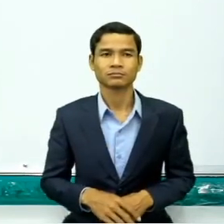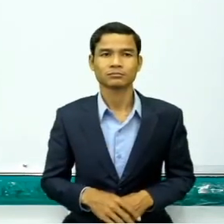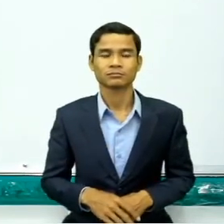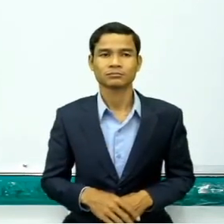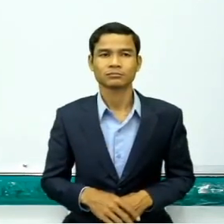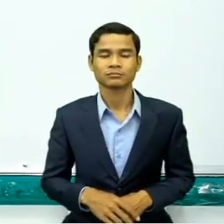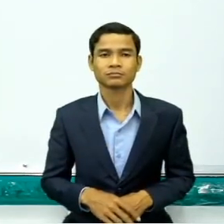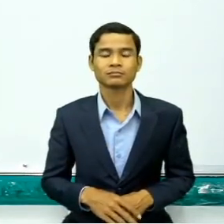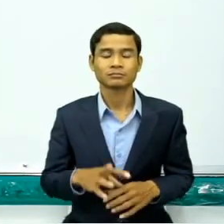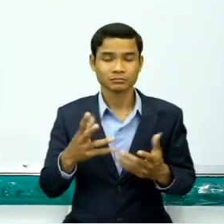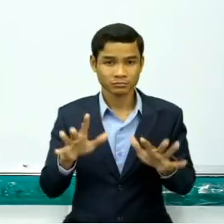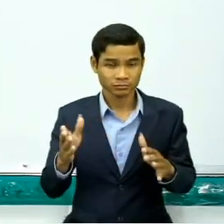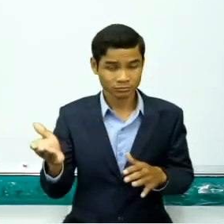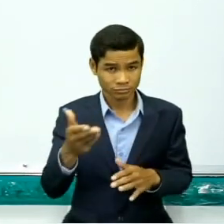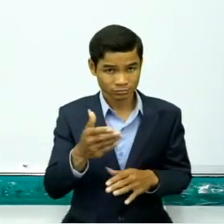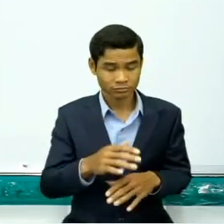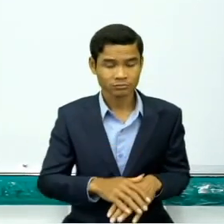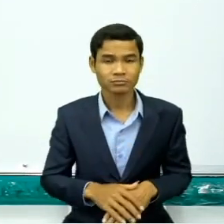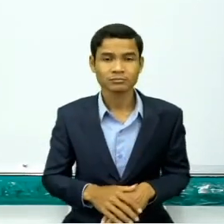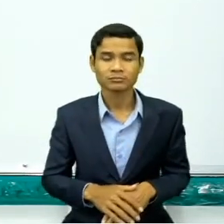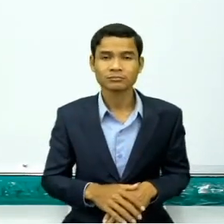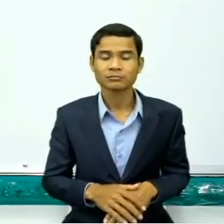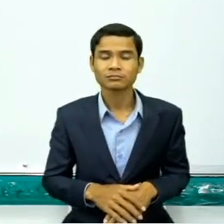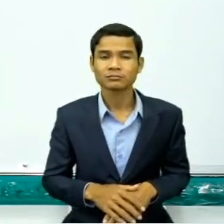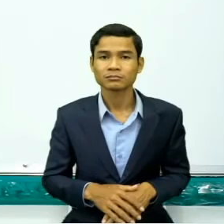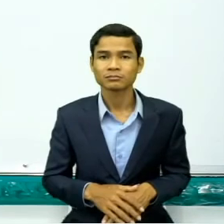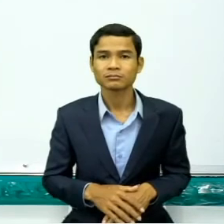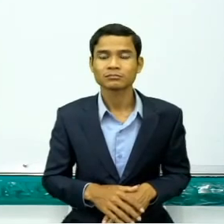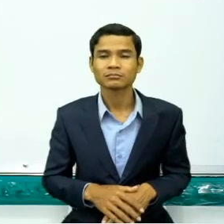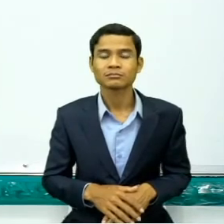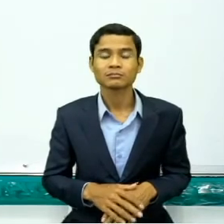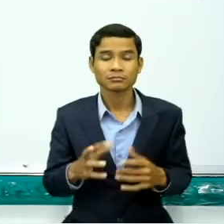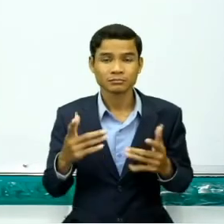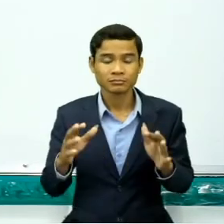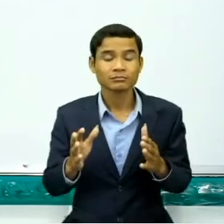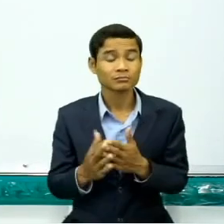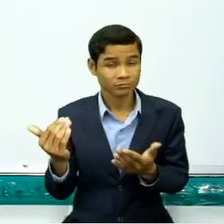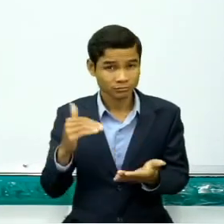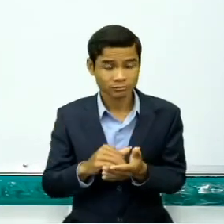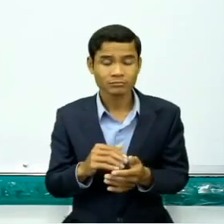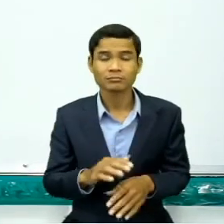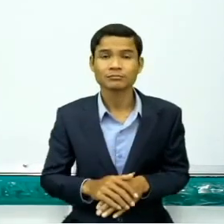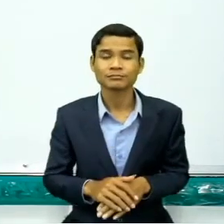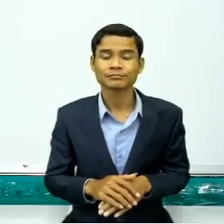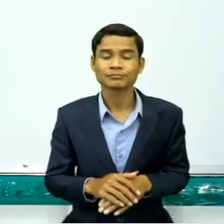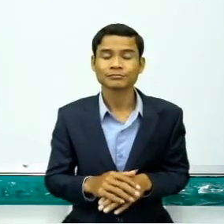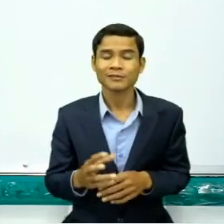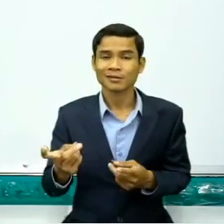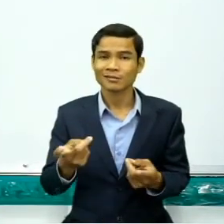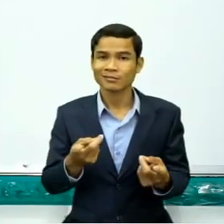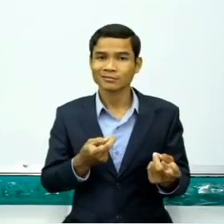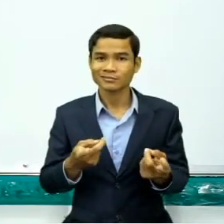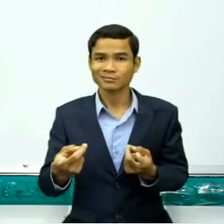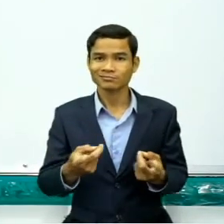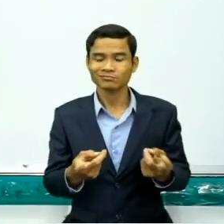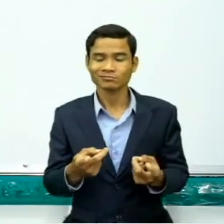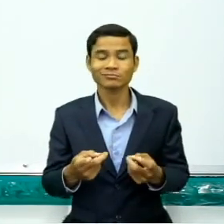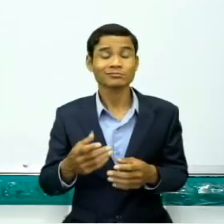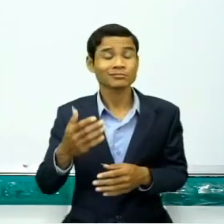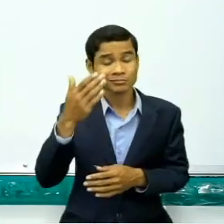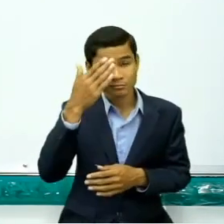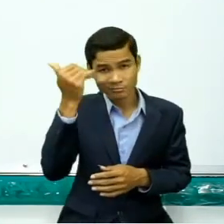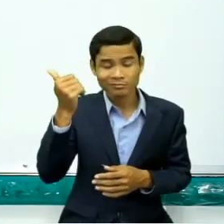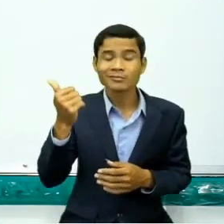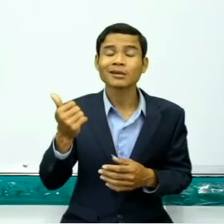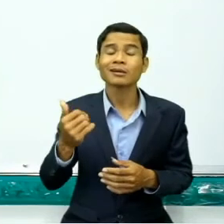chà hai rừng nơi con rồi rồi hai rừng nơi con sẽ đọc một đồng tiết nè plot plan